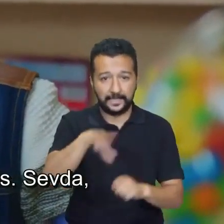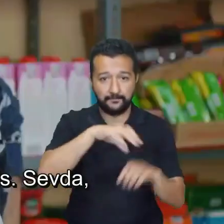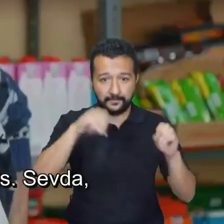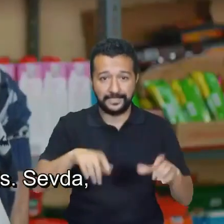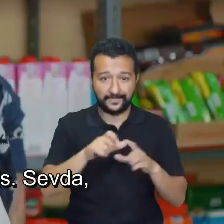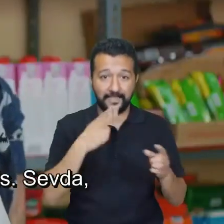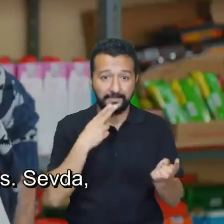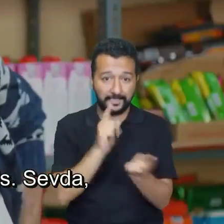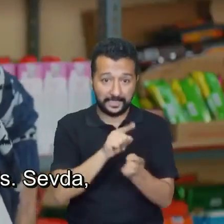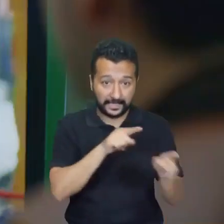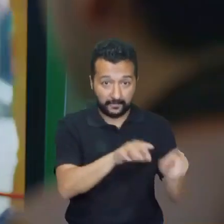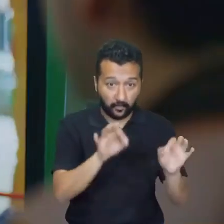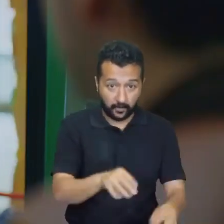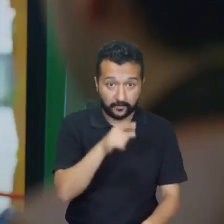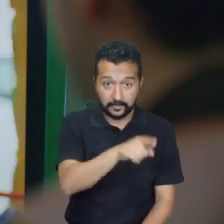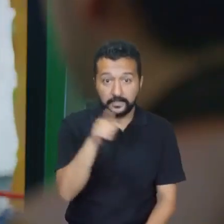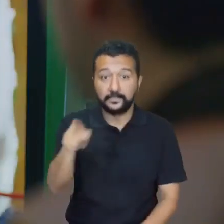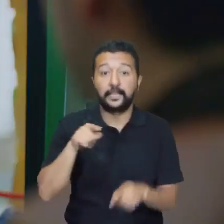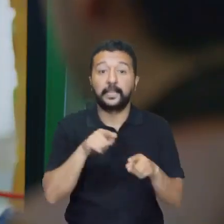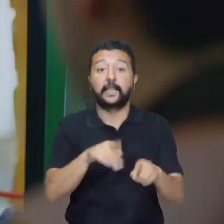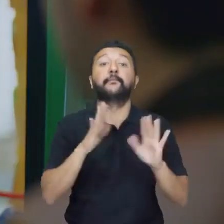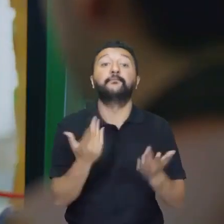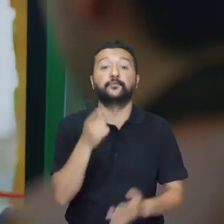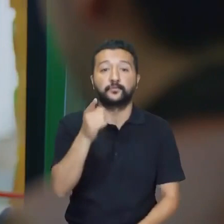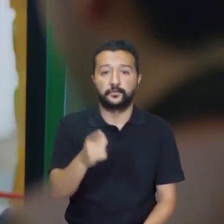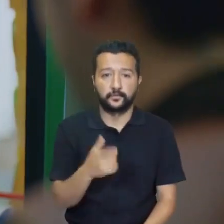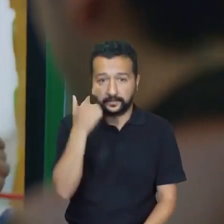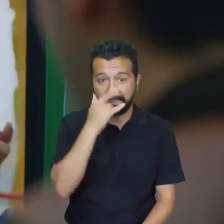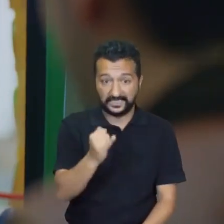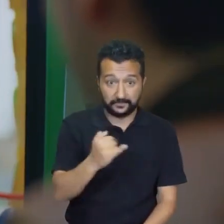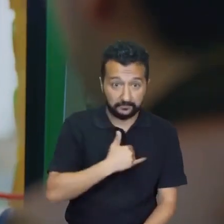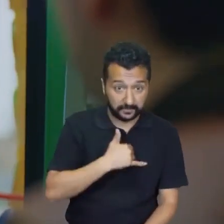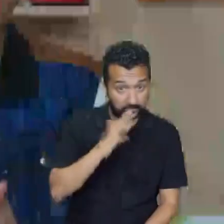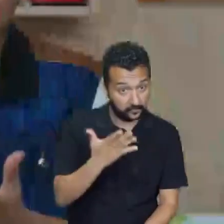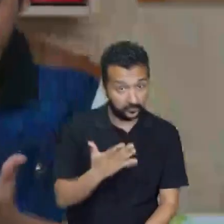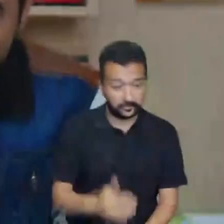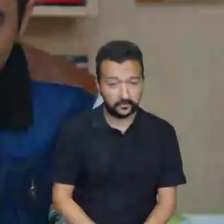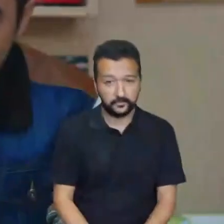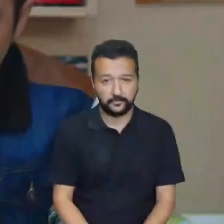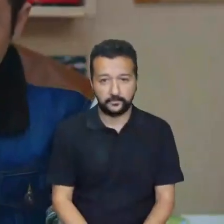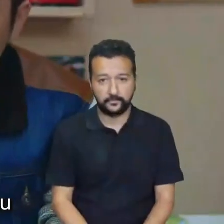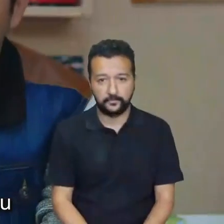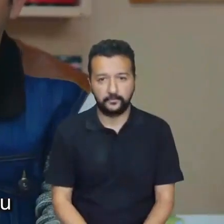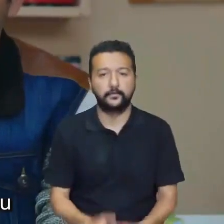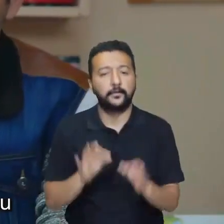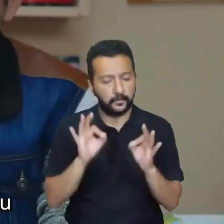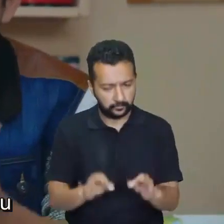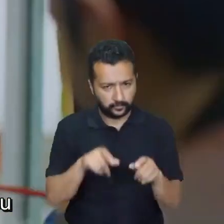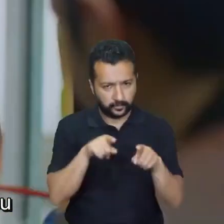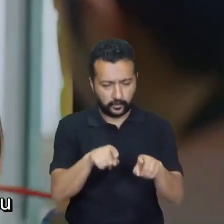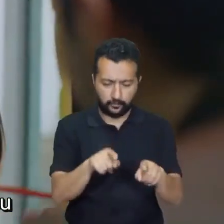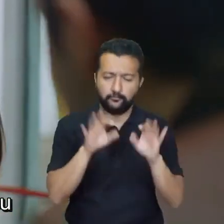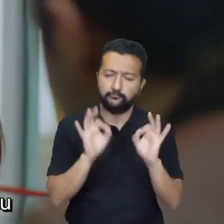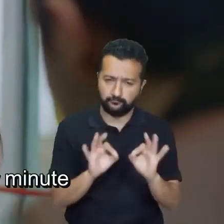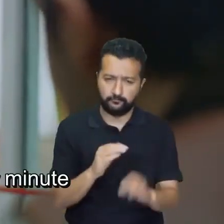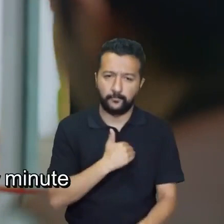bıraktın, Sevda Hanım'ı takip ediyorsun öyle mi? Sen takip etmiyor musun? Çirkin miyim ben yoksa? Elinde lollipop çeviriyor. Ediyorum, ediyorum. Takip